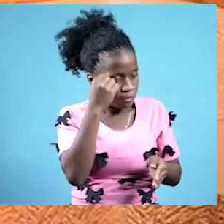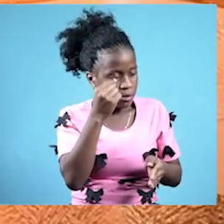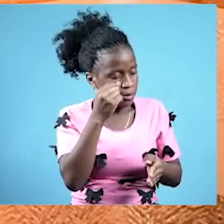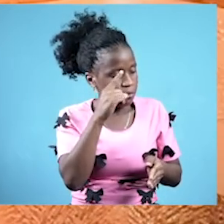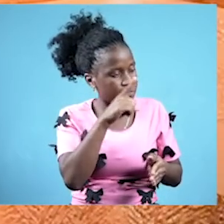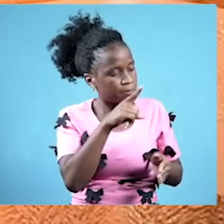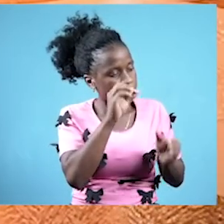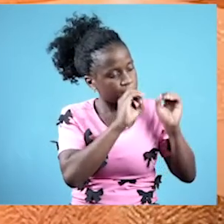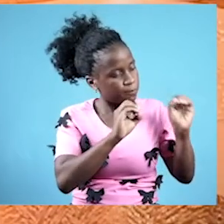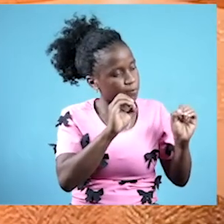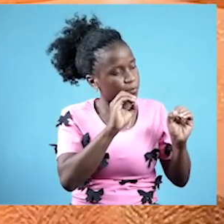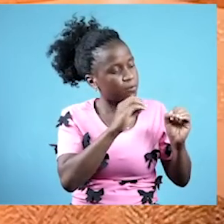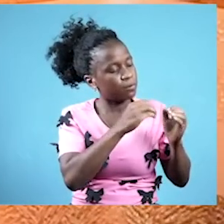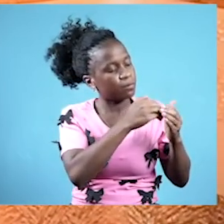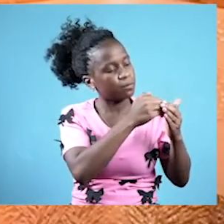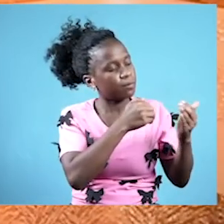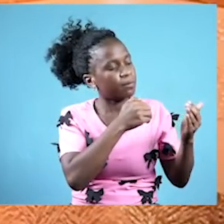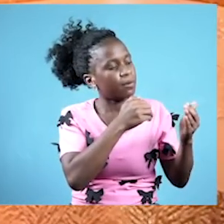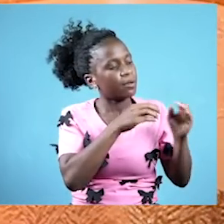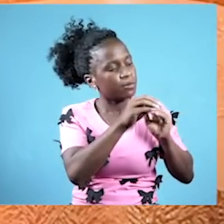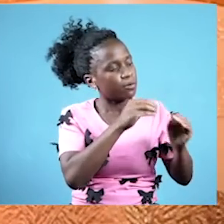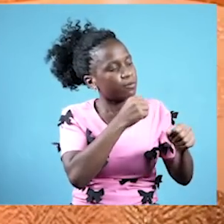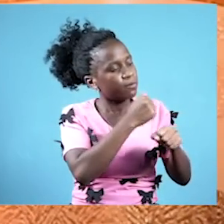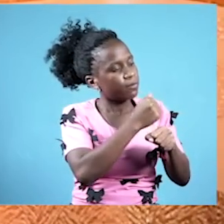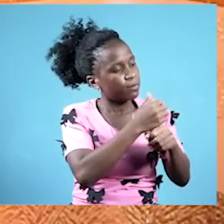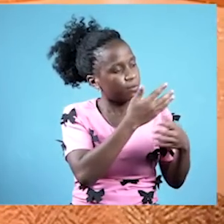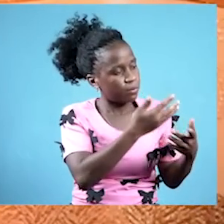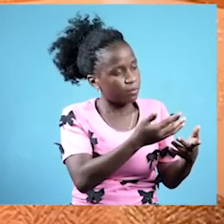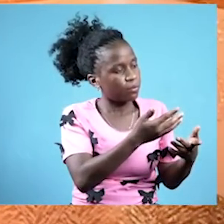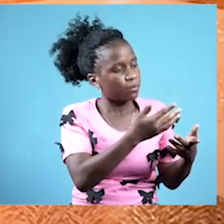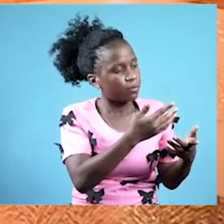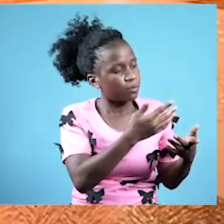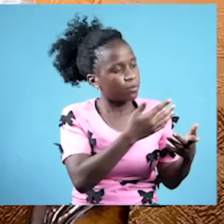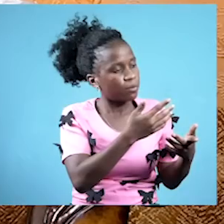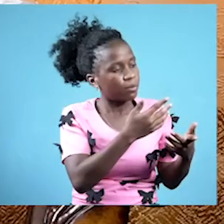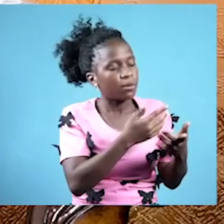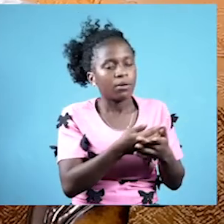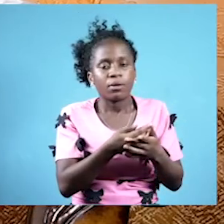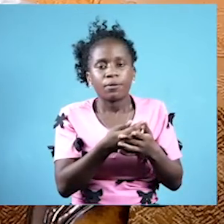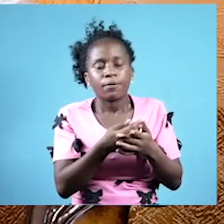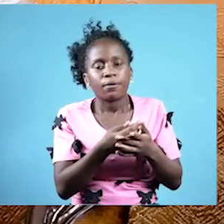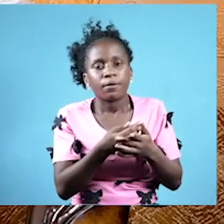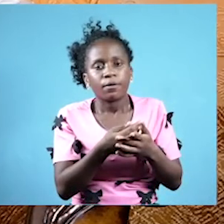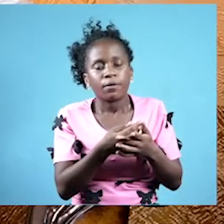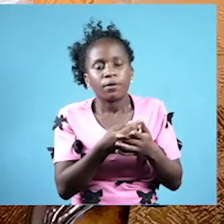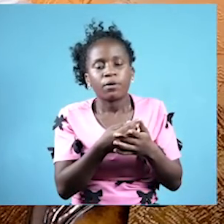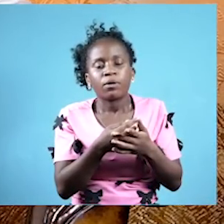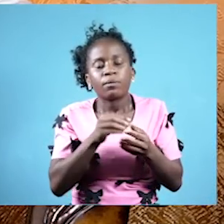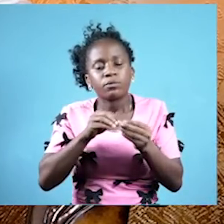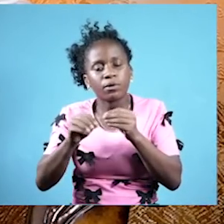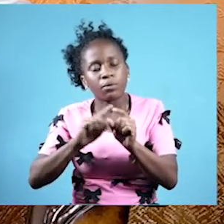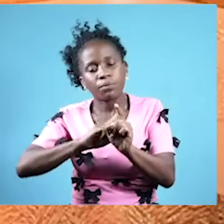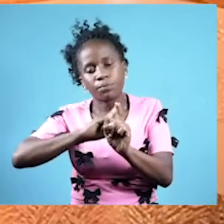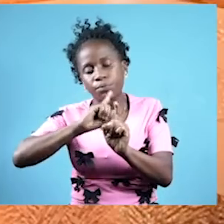Wengi nadhani kwa nini hakukutokea mchakato ulipinduliwa? Nini kilitokea? Waingereza wanasema that's a million